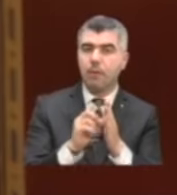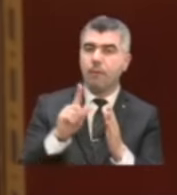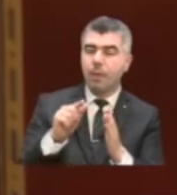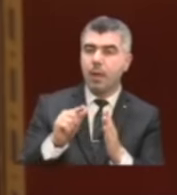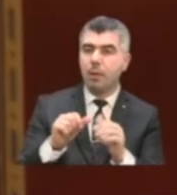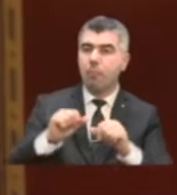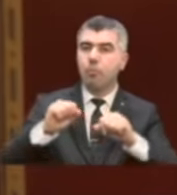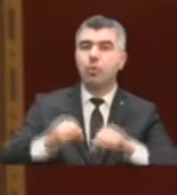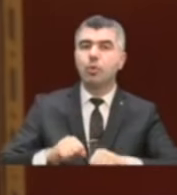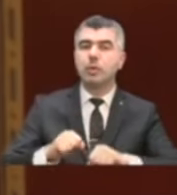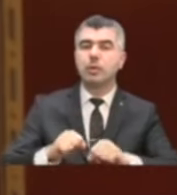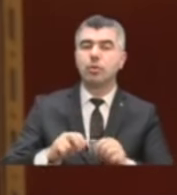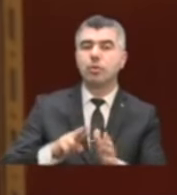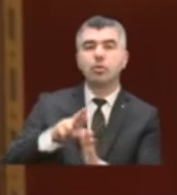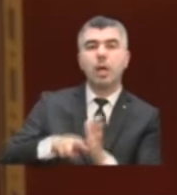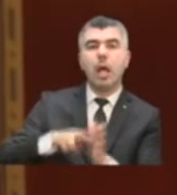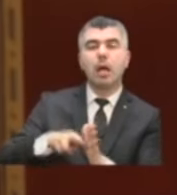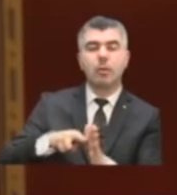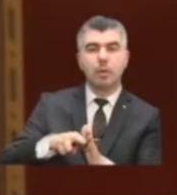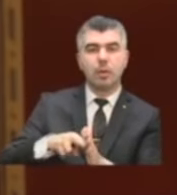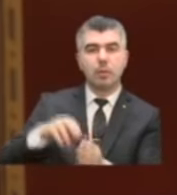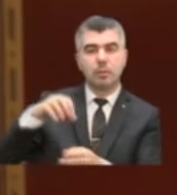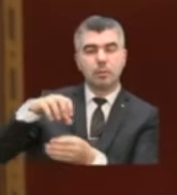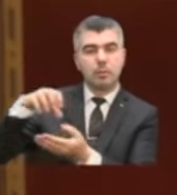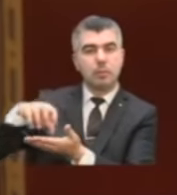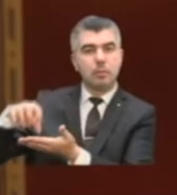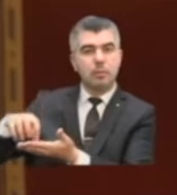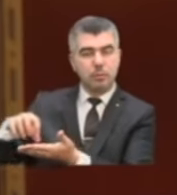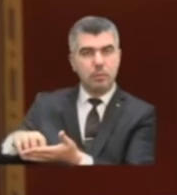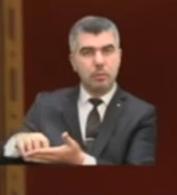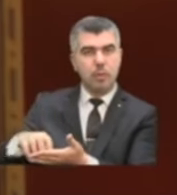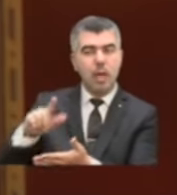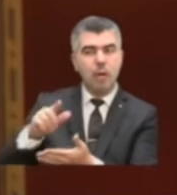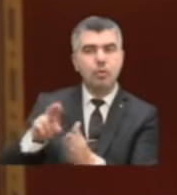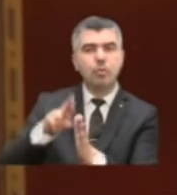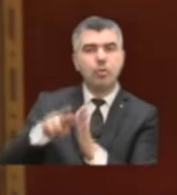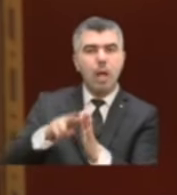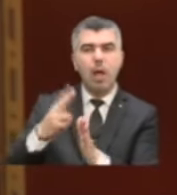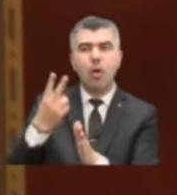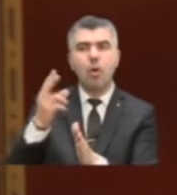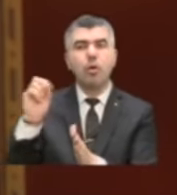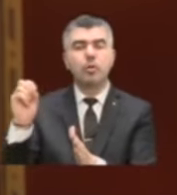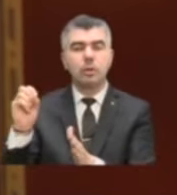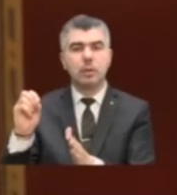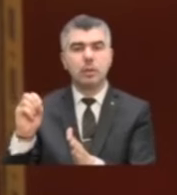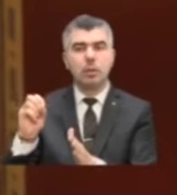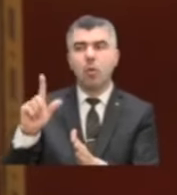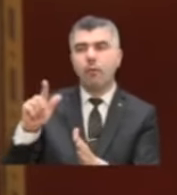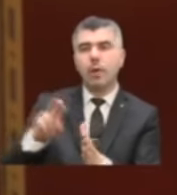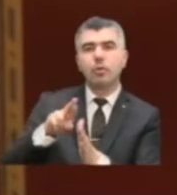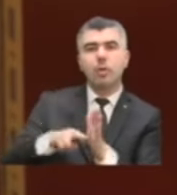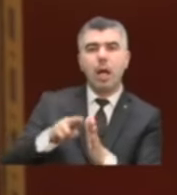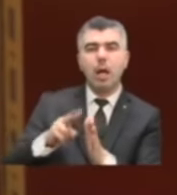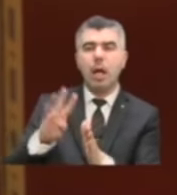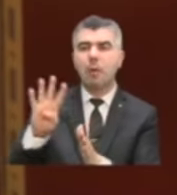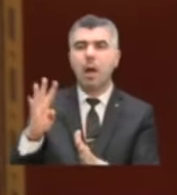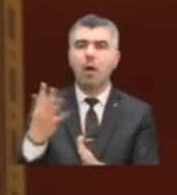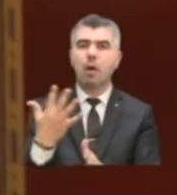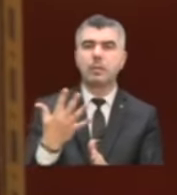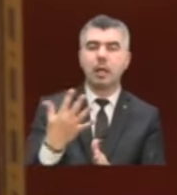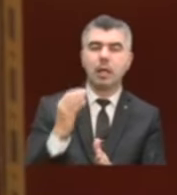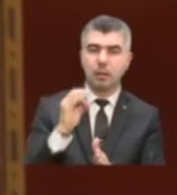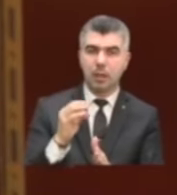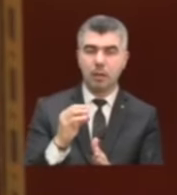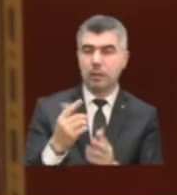المجالس الجهويه، لان كل جهه عندها خصوصيه ديالها. غتلقى واحد الجهه فيها 20 مقاوله اعلاميه وجهه اخرى فيها 4 ولا 5، فحتى الطريقه ديال الدعم غتكون